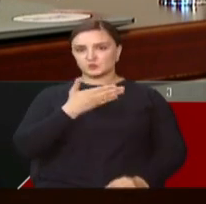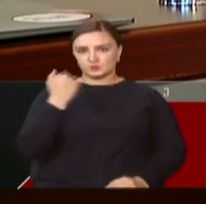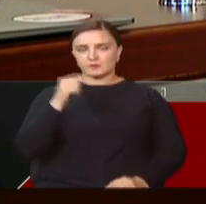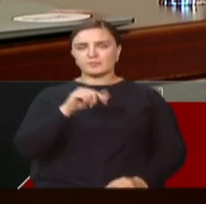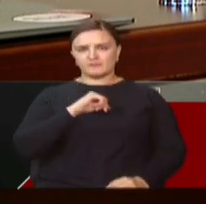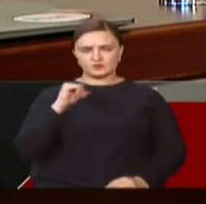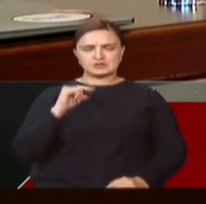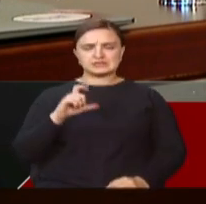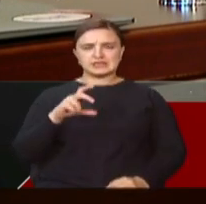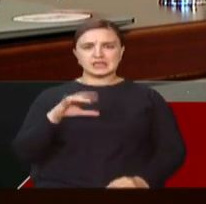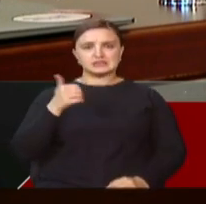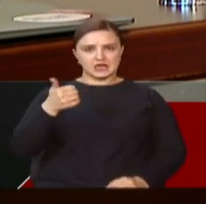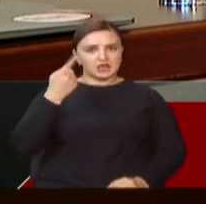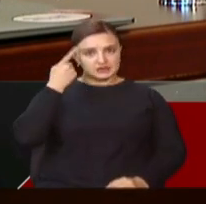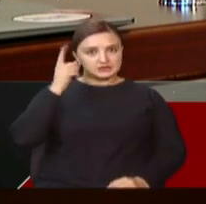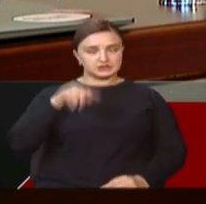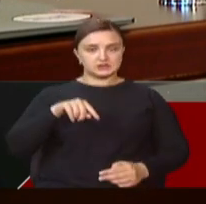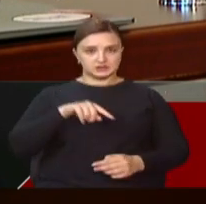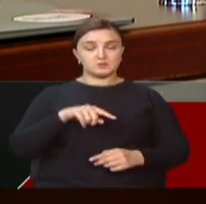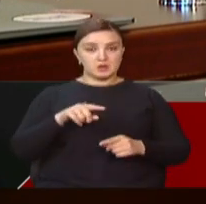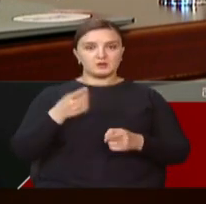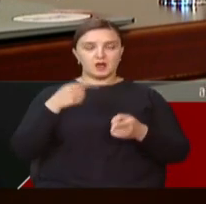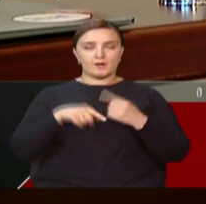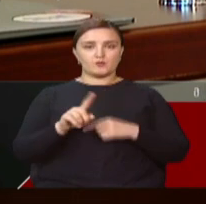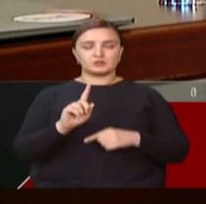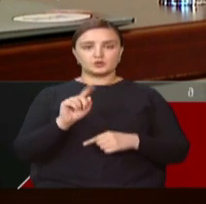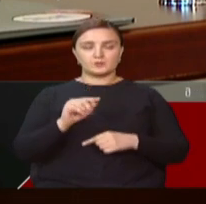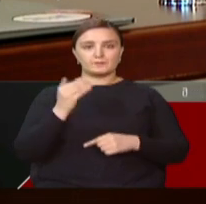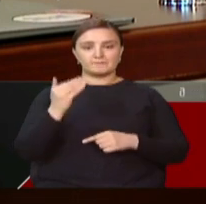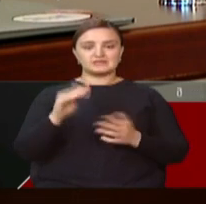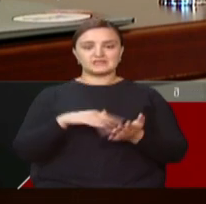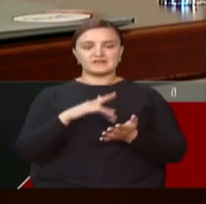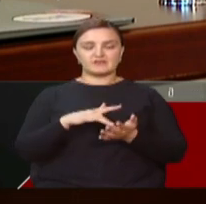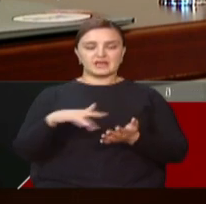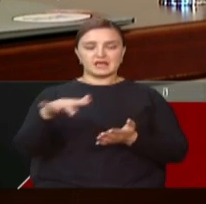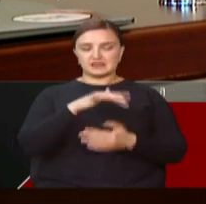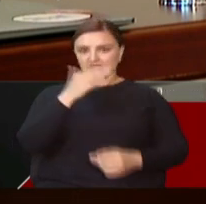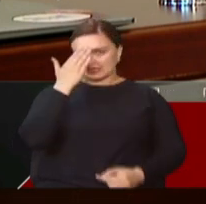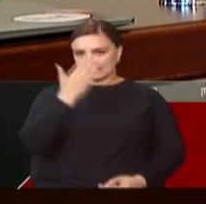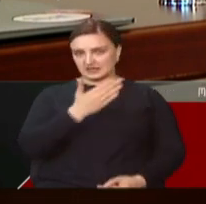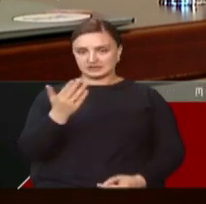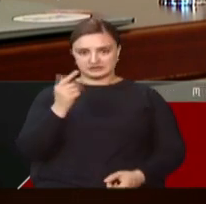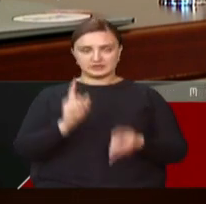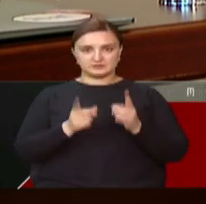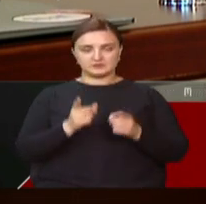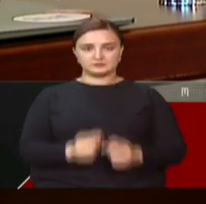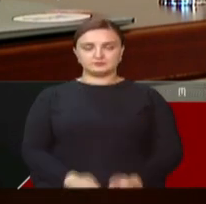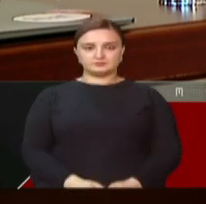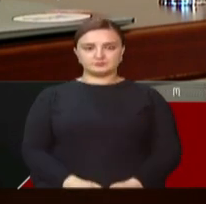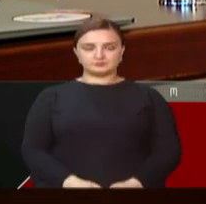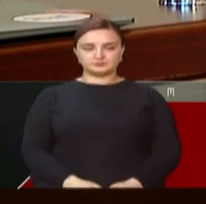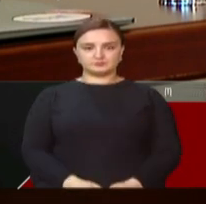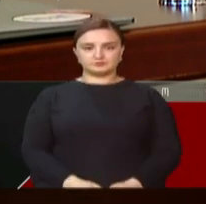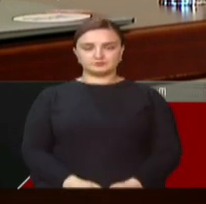ათვიცნობიერებს, გულისხმობს ზელენსკის, თუმცა ალბათ გამომდინარე იქიდან, რომ მისი ქვეყანა და მისი ერი ნამდვილად, ასე ვთქვათ,